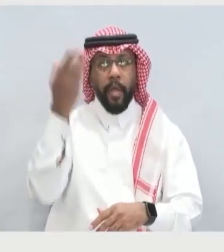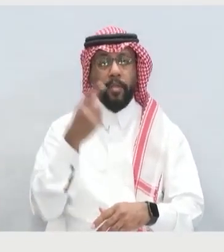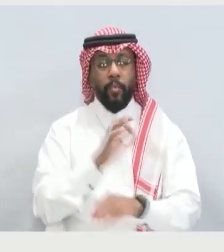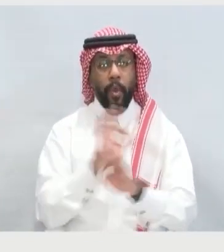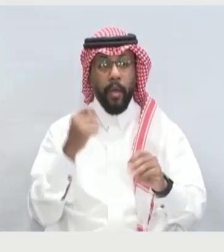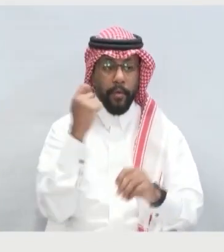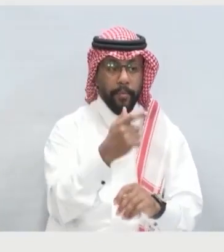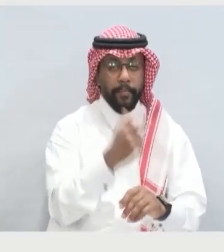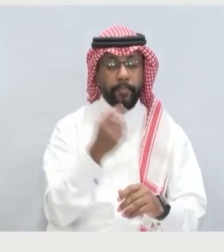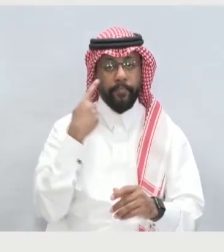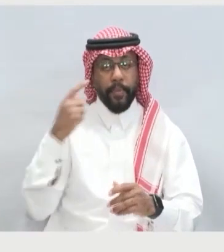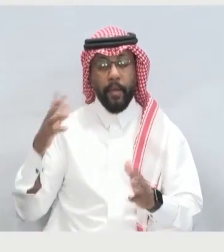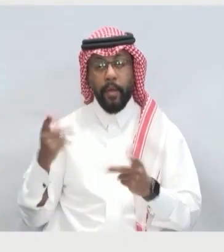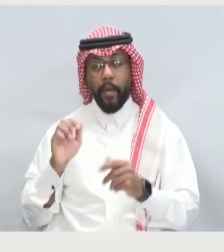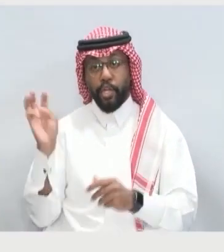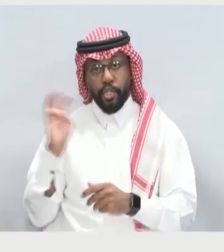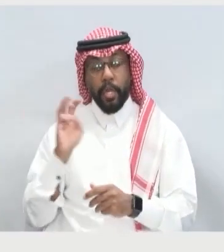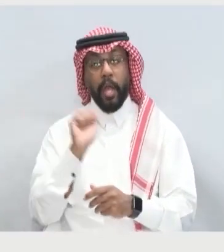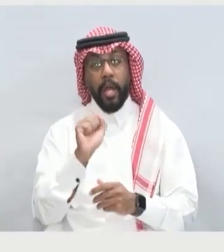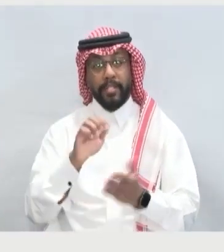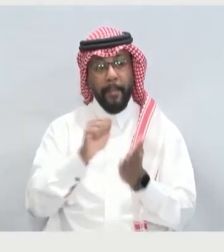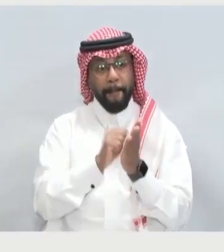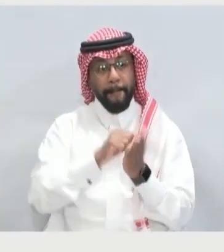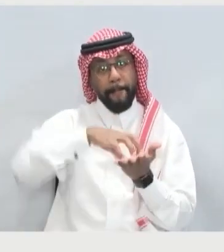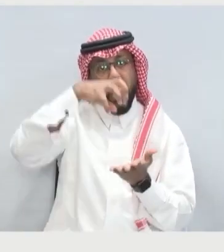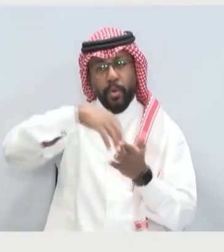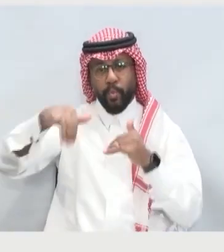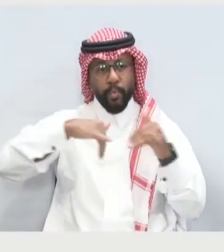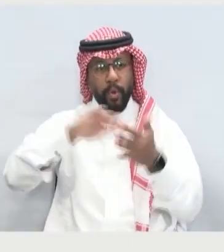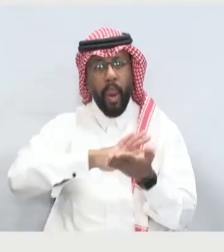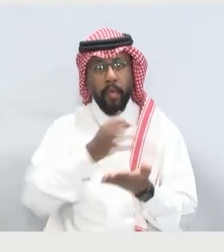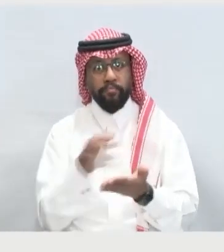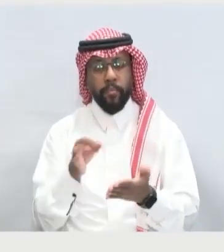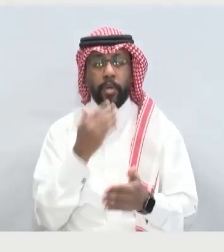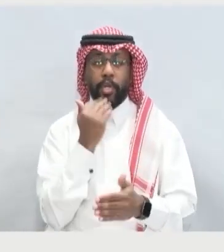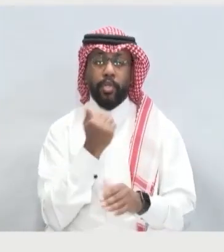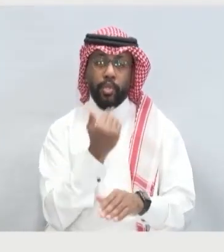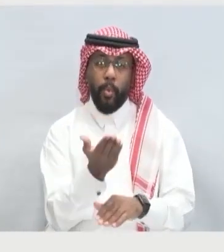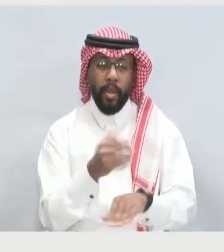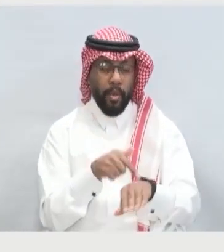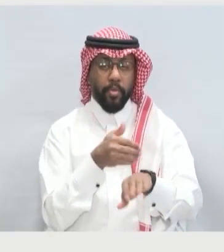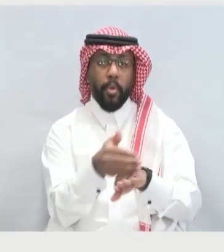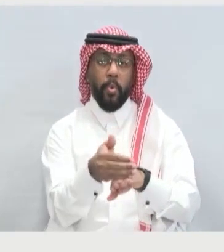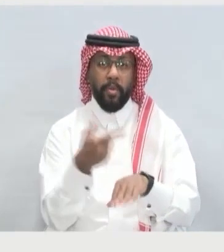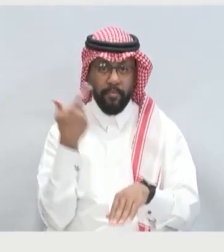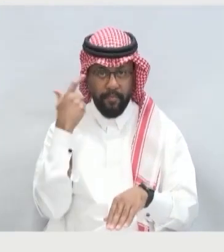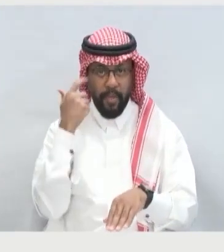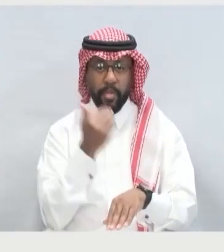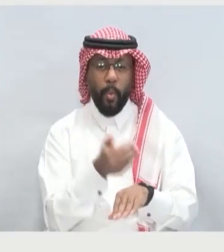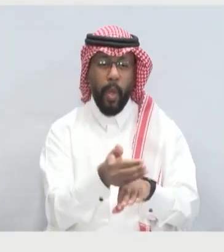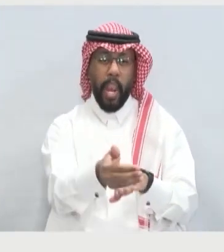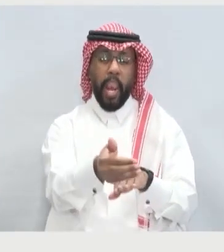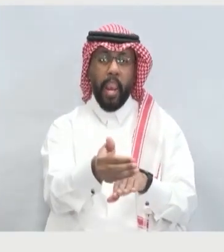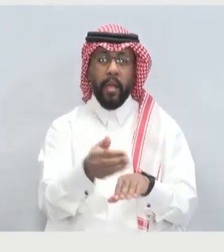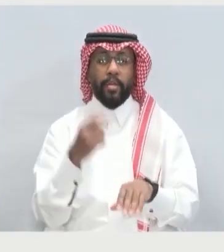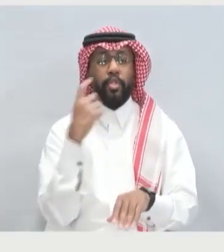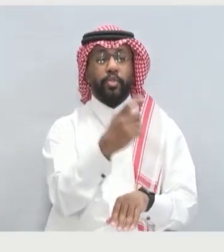مثلا متخصصه في المرافق وانشاء المرافق اذا سيكون طبيعه عملها هو في المرافق وبالتالي المرافق هي تعتبر